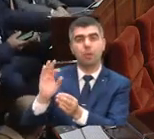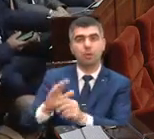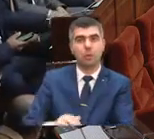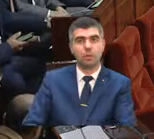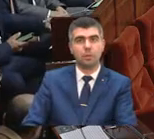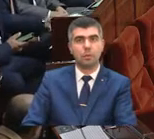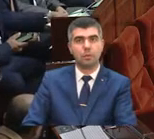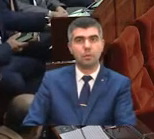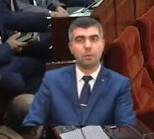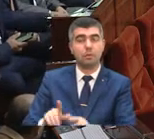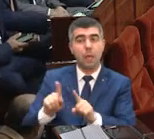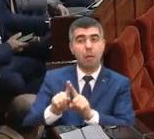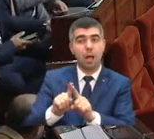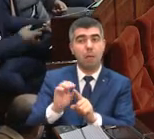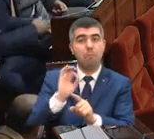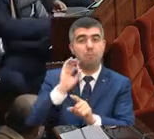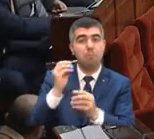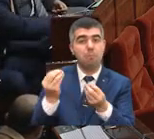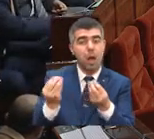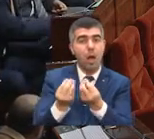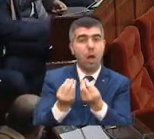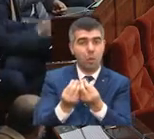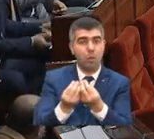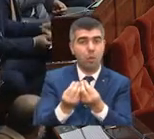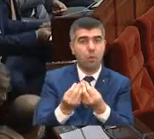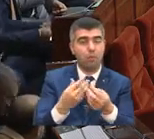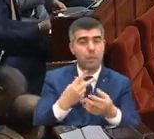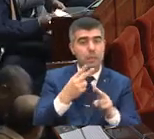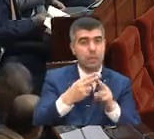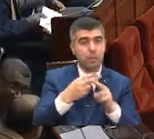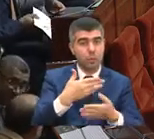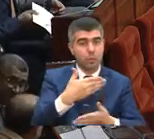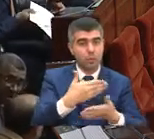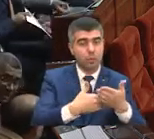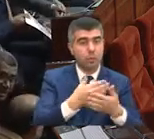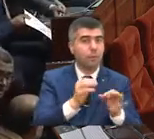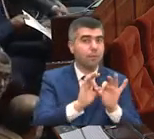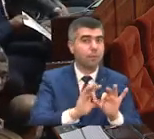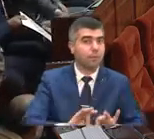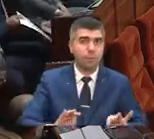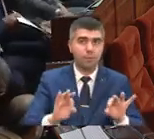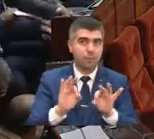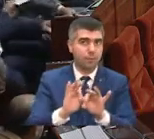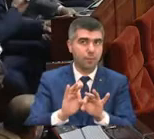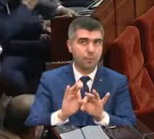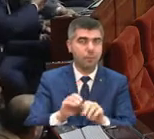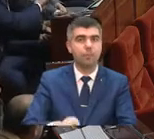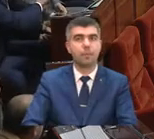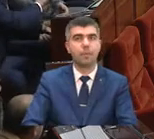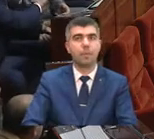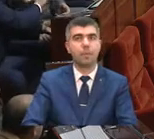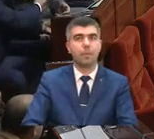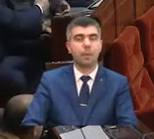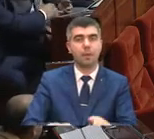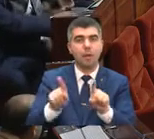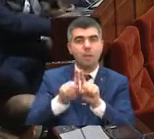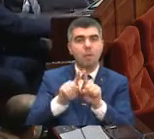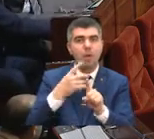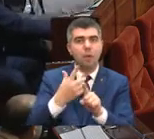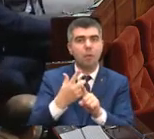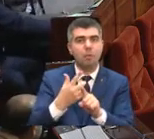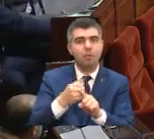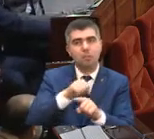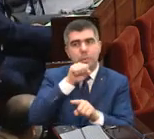الطريقه الوحيده اللي كاينه هو الاستثمار، وحين كيقوم الاستثمار كاين طريقه سهله